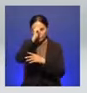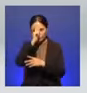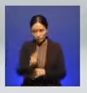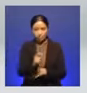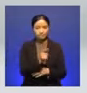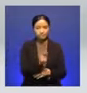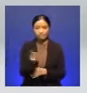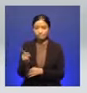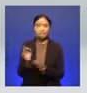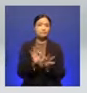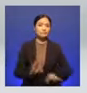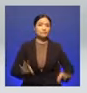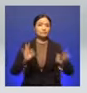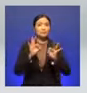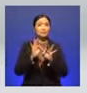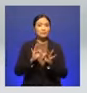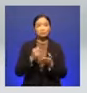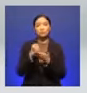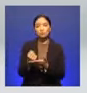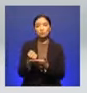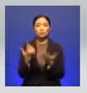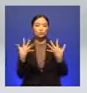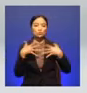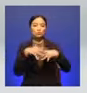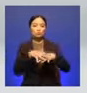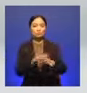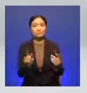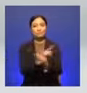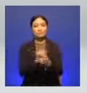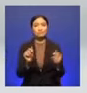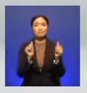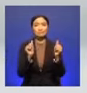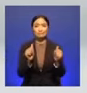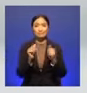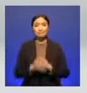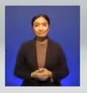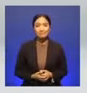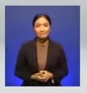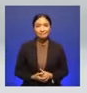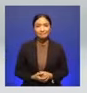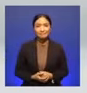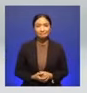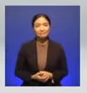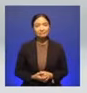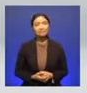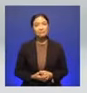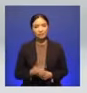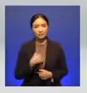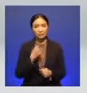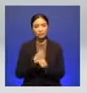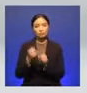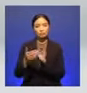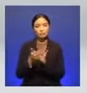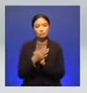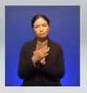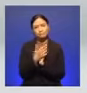ำคัญแล้วก็ทำให้เขาเนี่ยสามารถอยู่ร่วมกันได้นะอันนี้นะครับงั้นคำถามนี้อาจจะไม่ได้ตอบมากนะครับเพียงแต่ว่าเท่าที่เราทำงานอยู่เราจะ